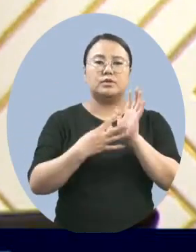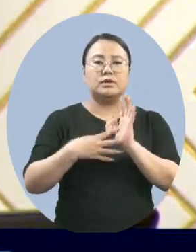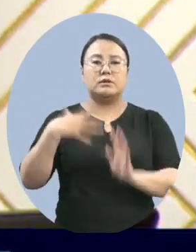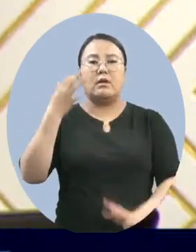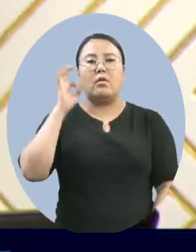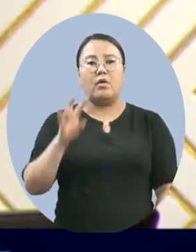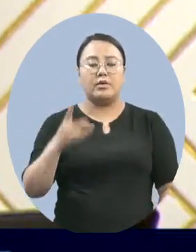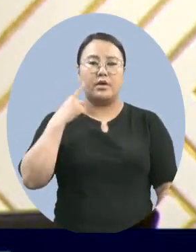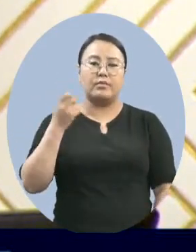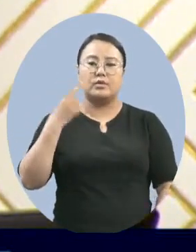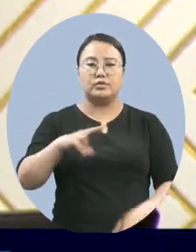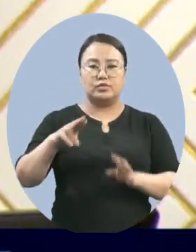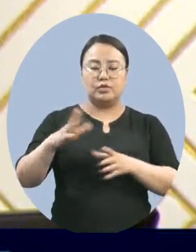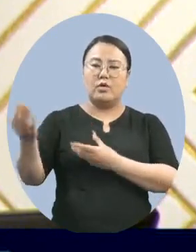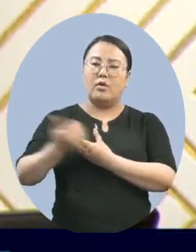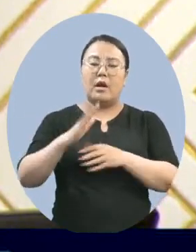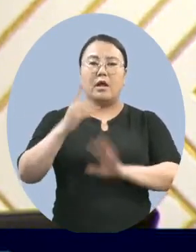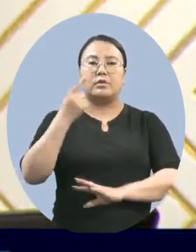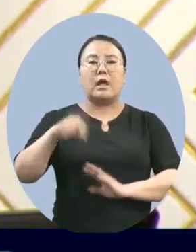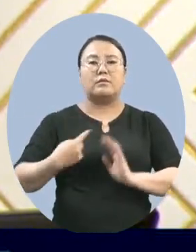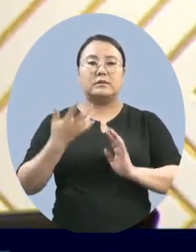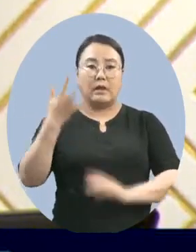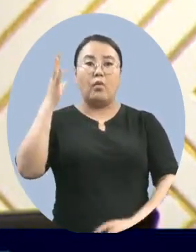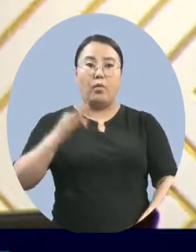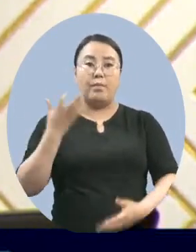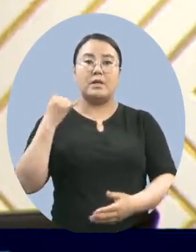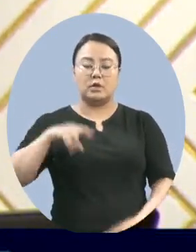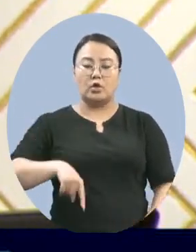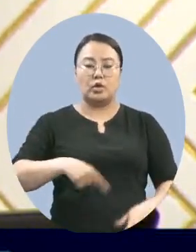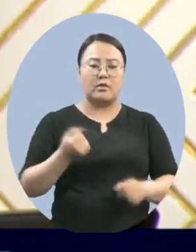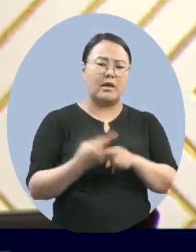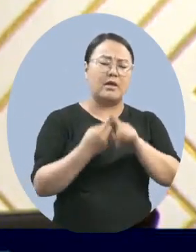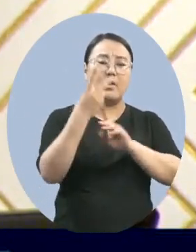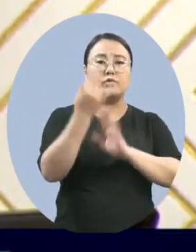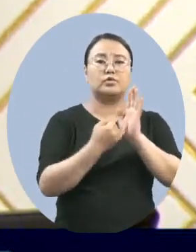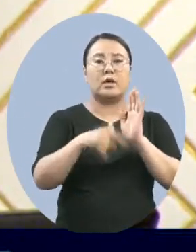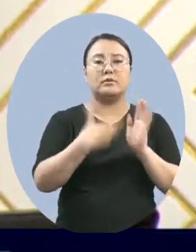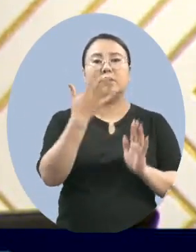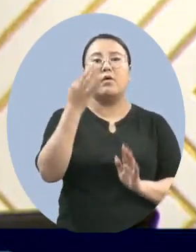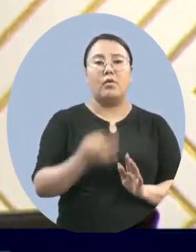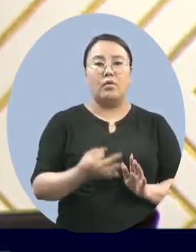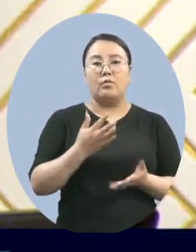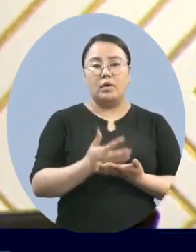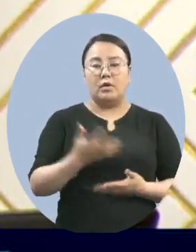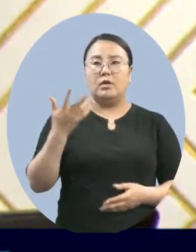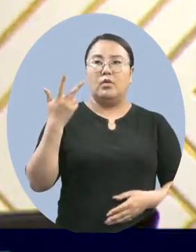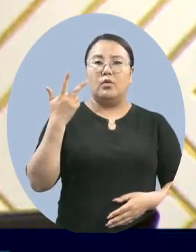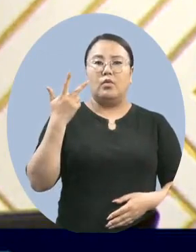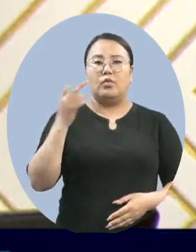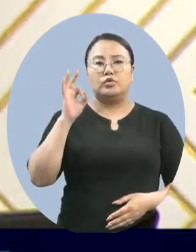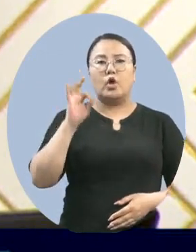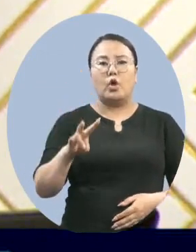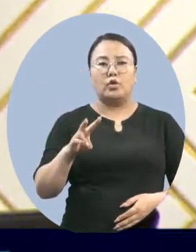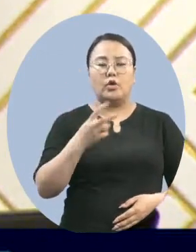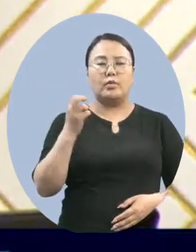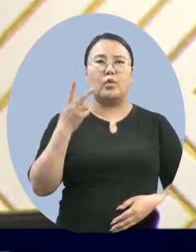эмэгтэй парламентчд эзэлдэг хувь 11.5% байсан бол одоо 26.5% болсон юм билээ. 30 онд энэ 50% төрөх